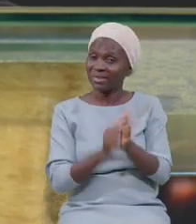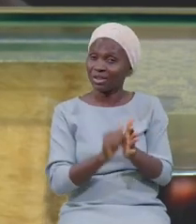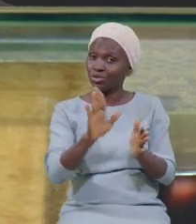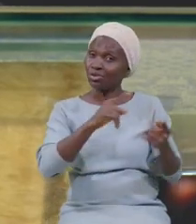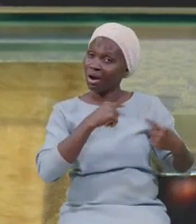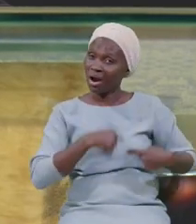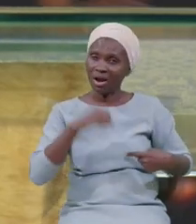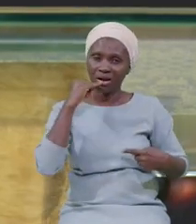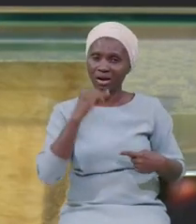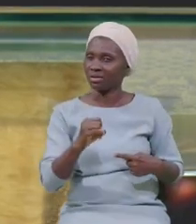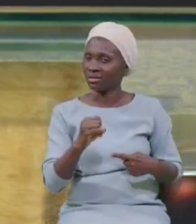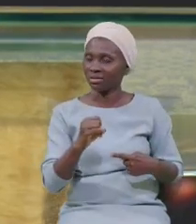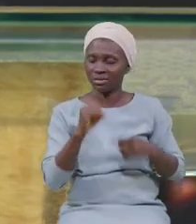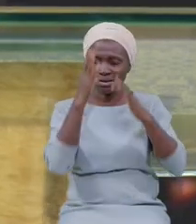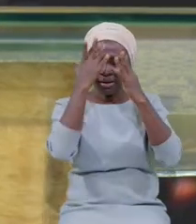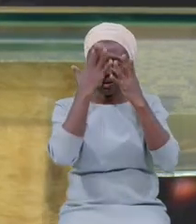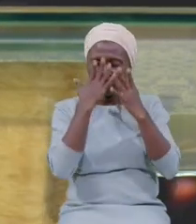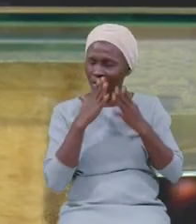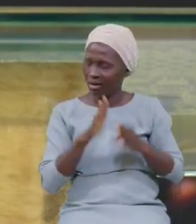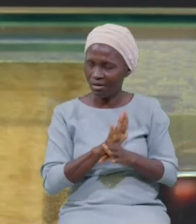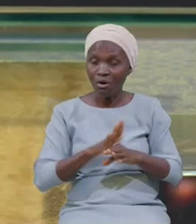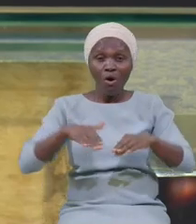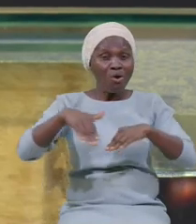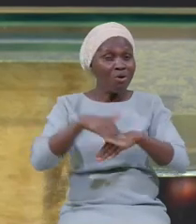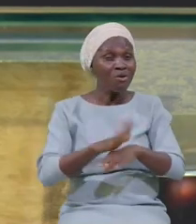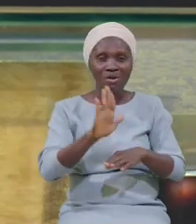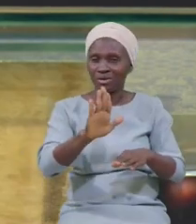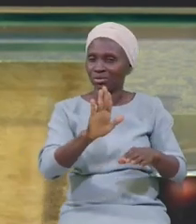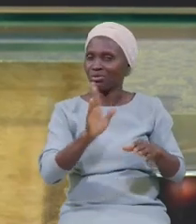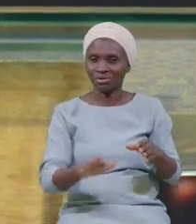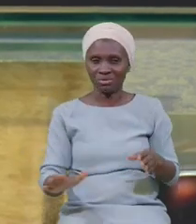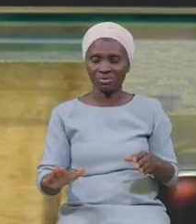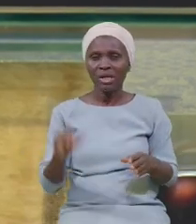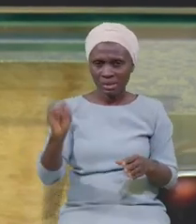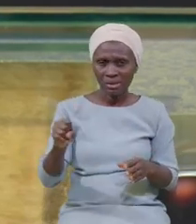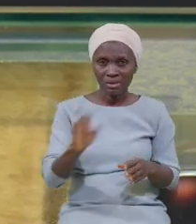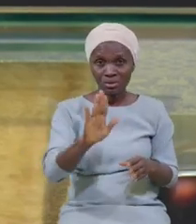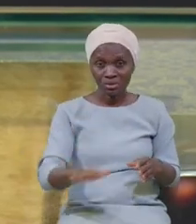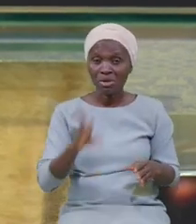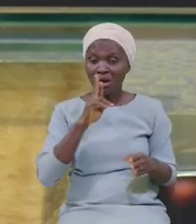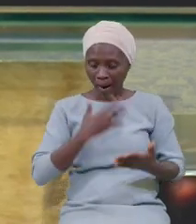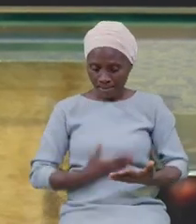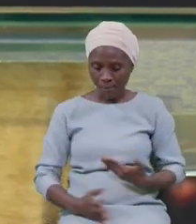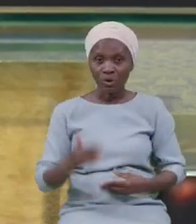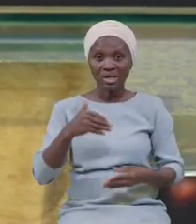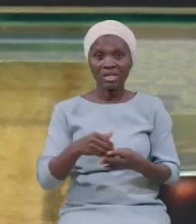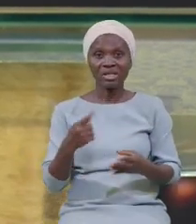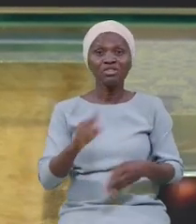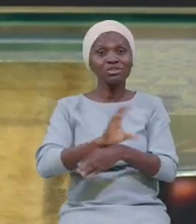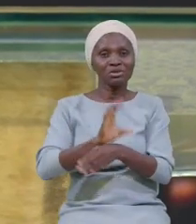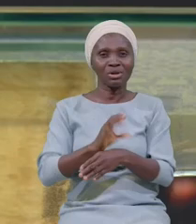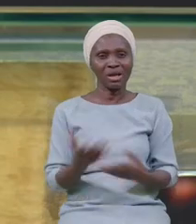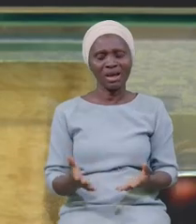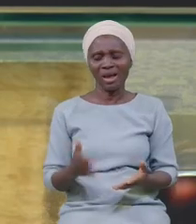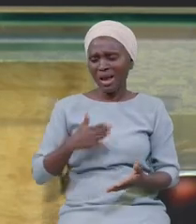est brisé sur vos enfants. Du coup, oui, ils sont nés dans l'église. Ces enfants, j'étais né de nouveau, ma femme était née de